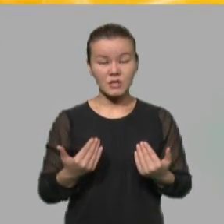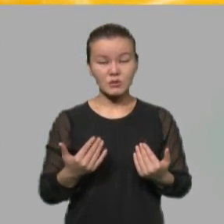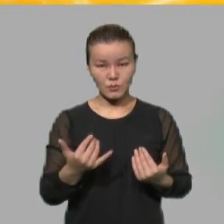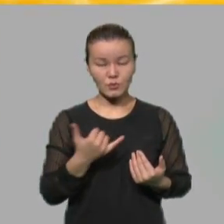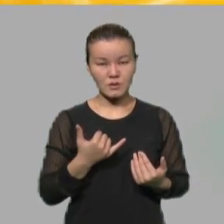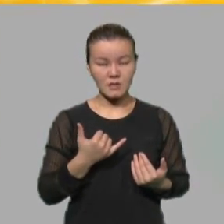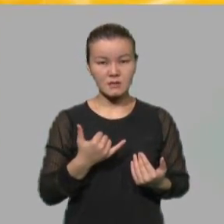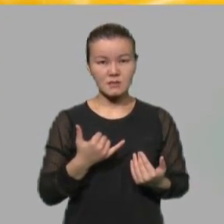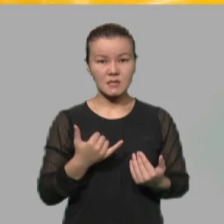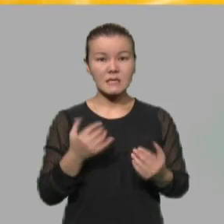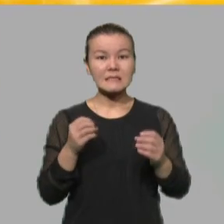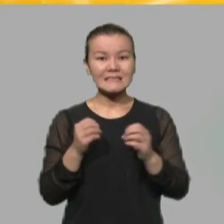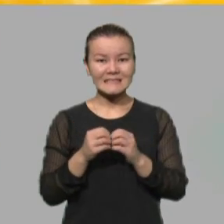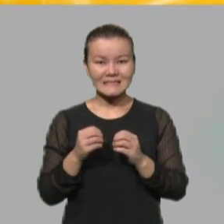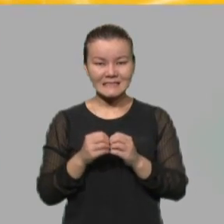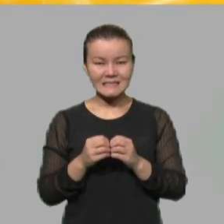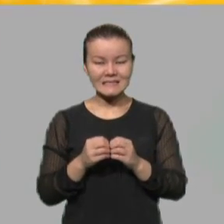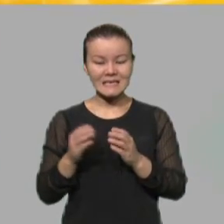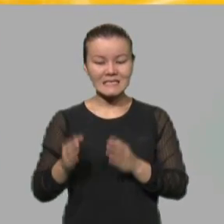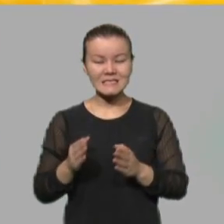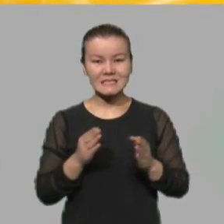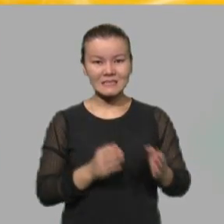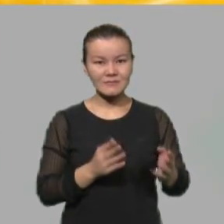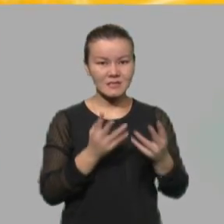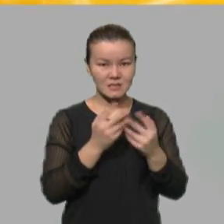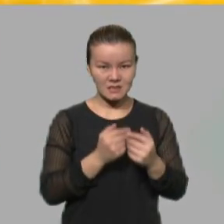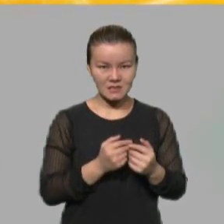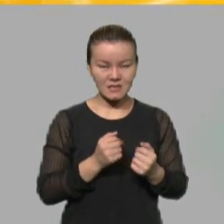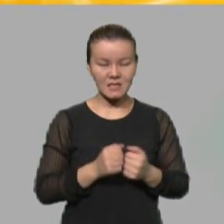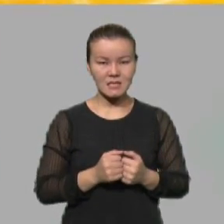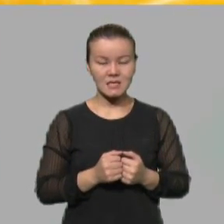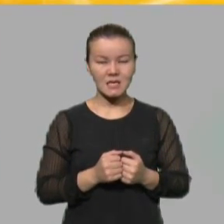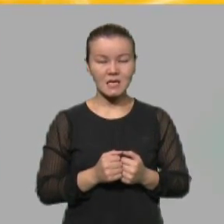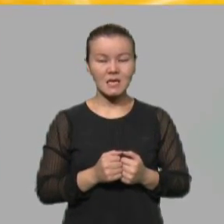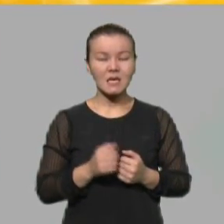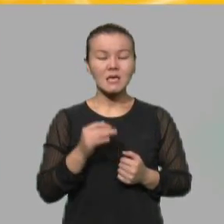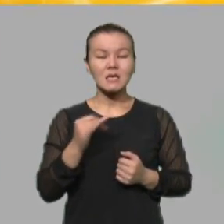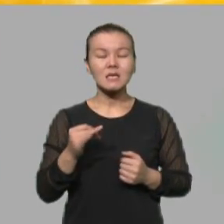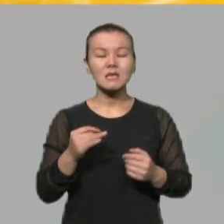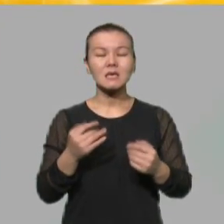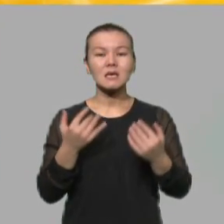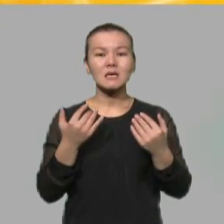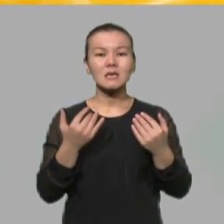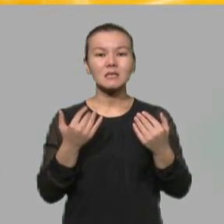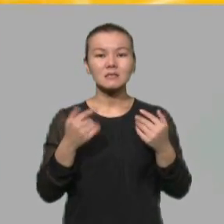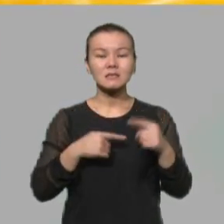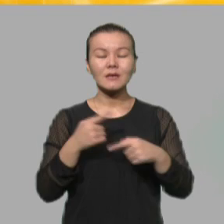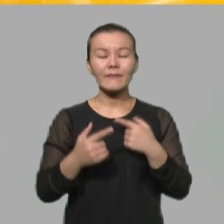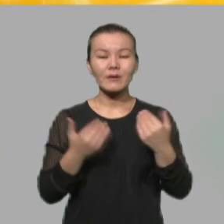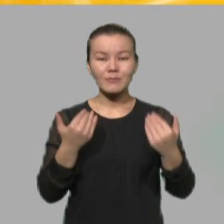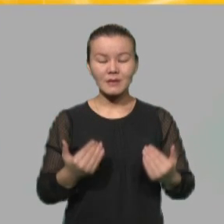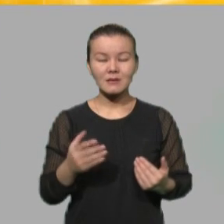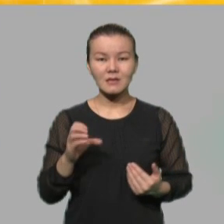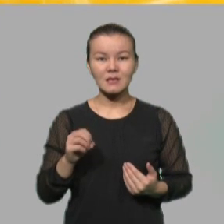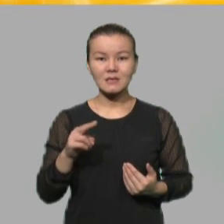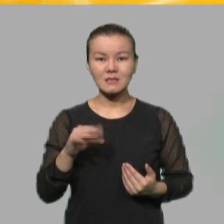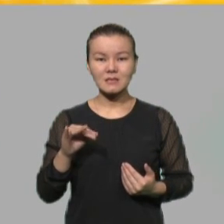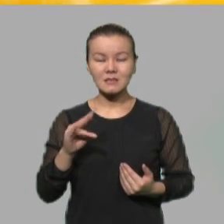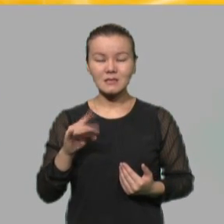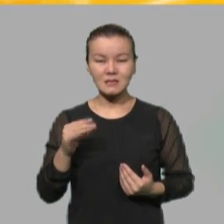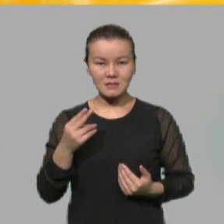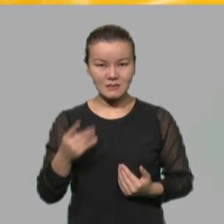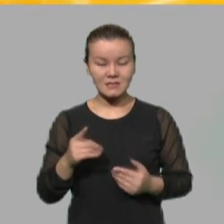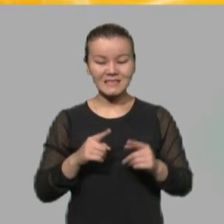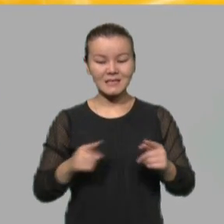Сейчас у нас десятичная система счисления и современные единицы